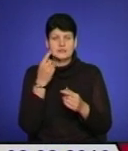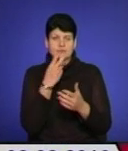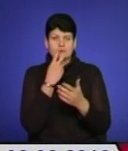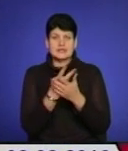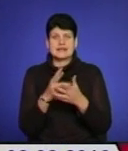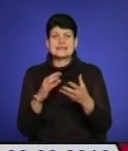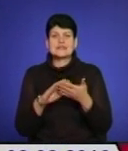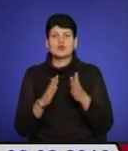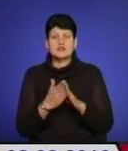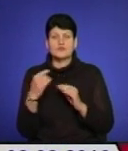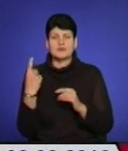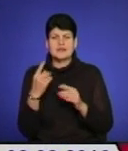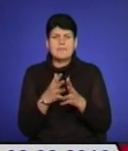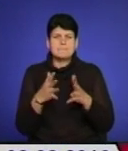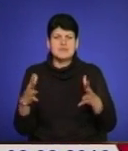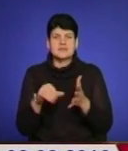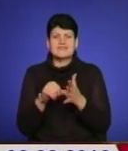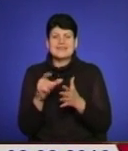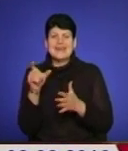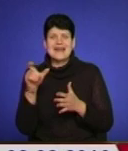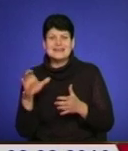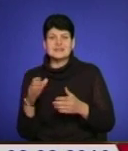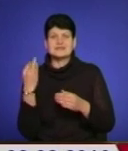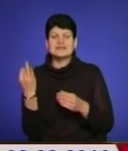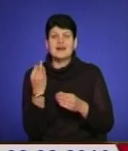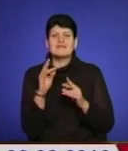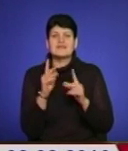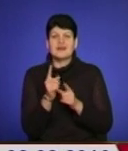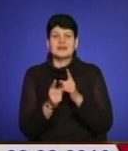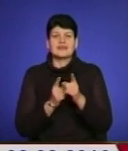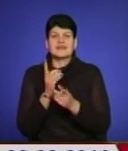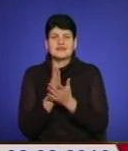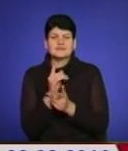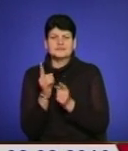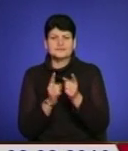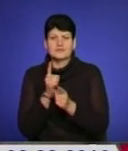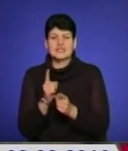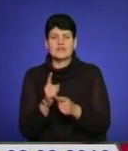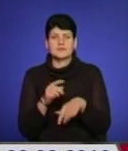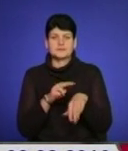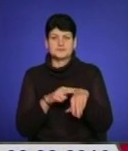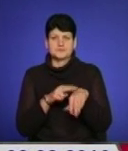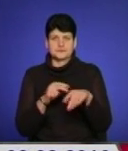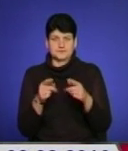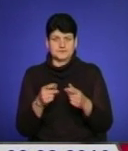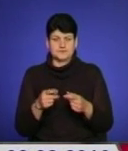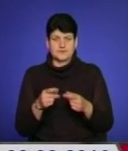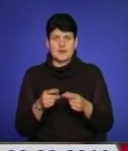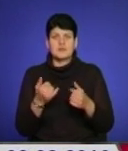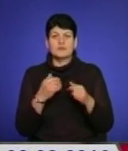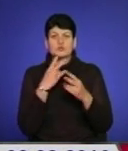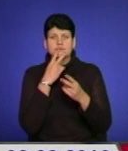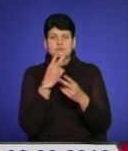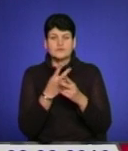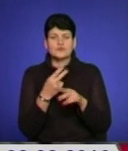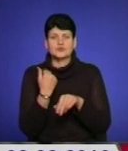місцях. Найбільше представників ЄС цікавить, як відбувається реформа в правоохоронних органах. Ми будемо концентруватися в основному